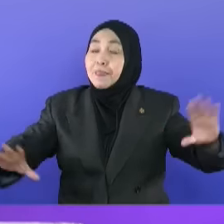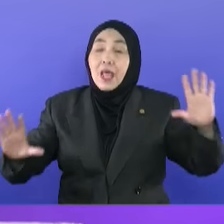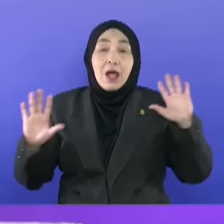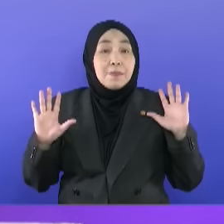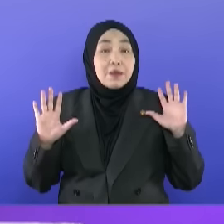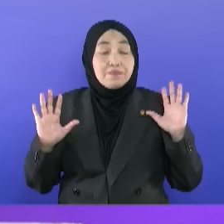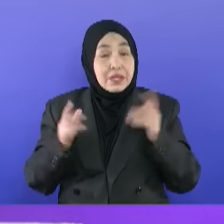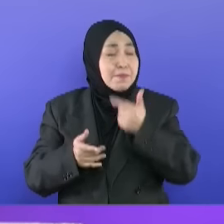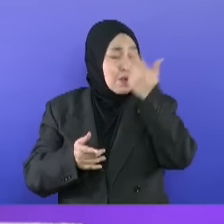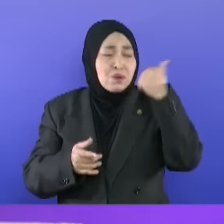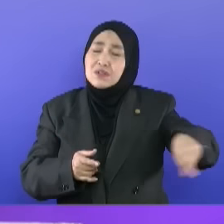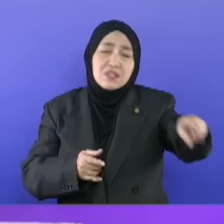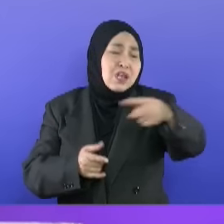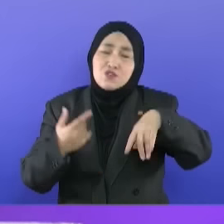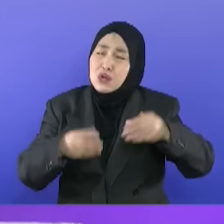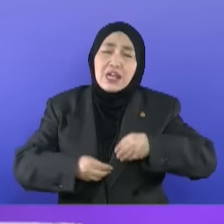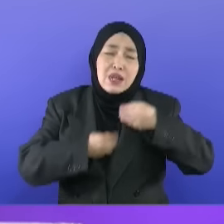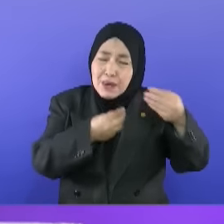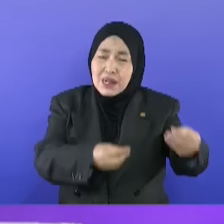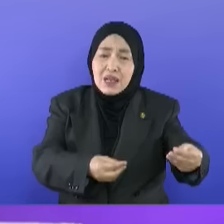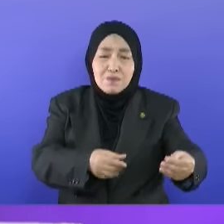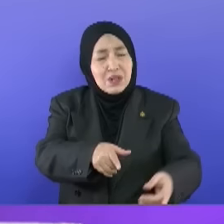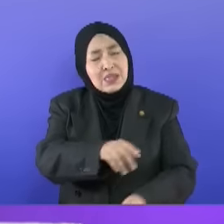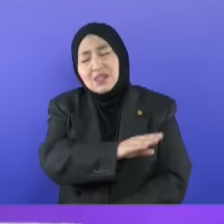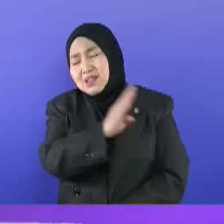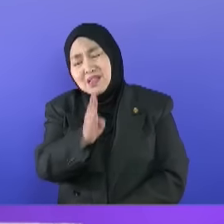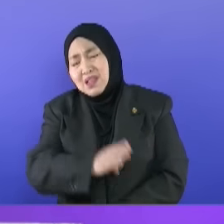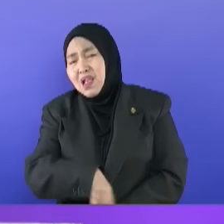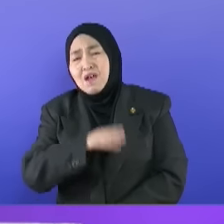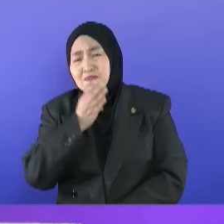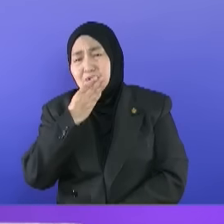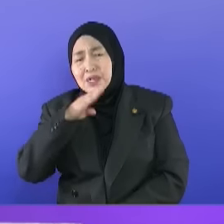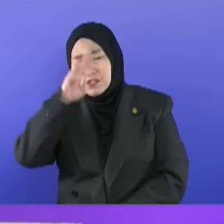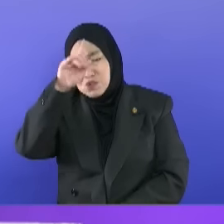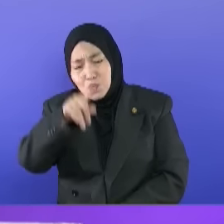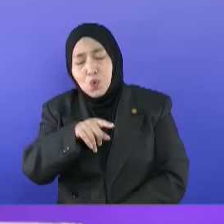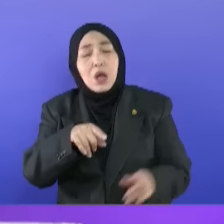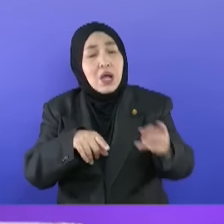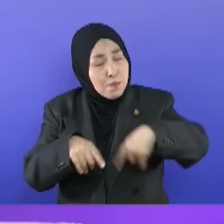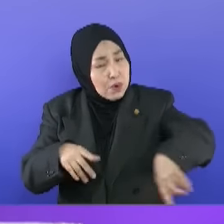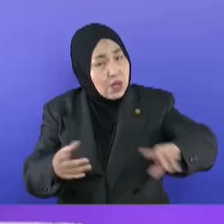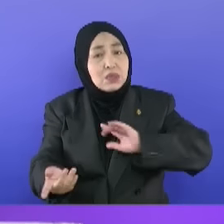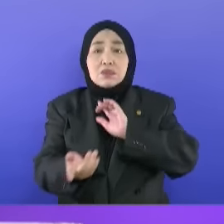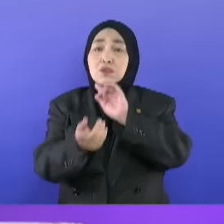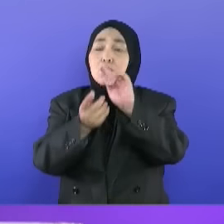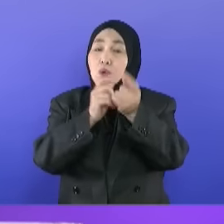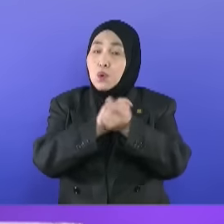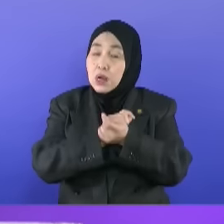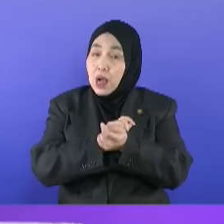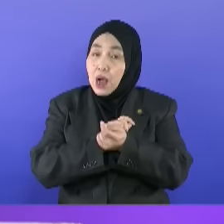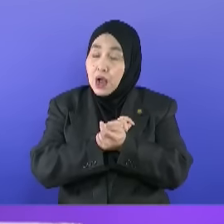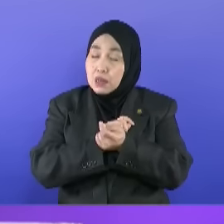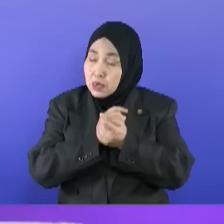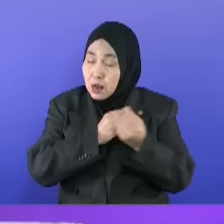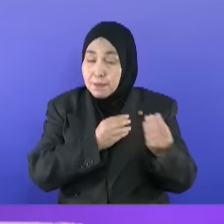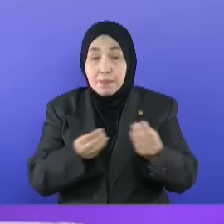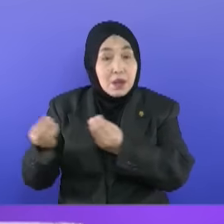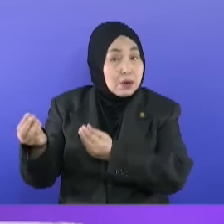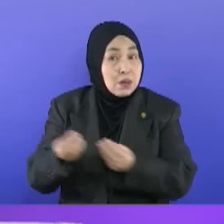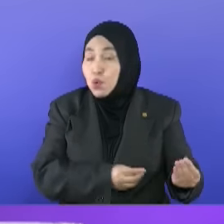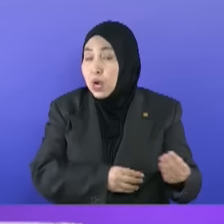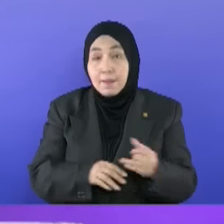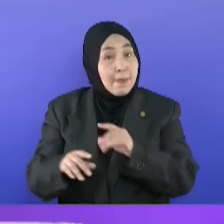kamu ni sebenarnya dah diberi nikmat macam-macam. Kamu ni tak bersyukur. Ah ya. Jadi kamu ditukarkan kepada risalah itu diberikan bukan pada